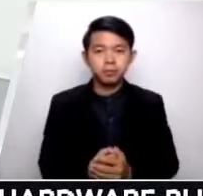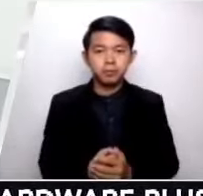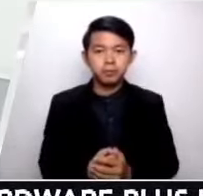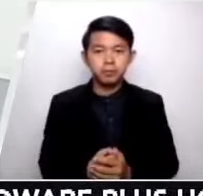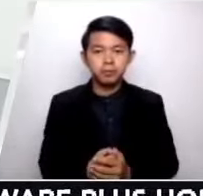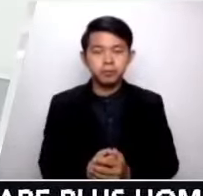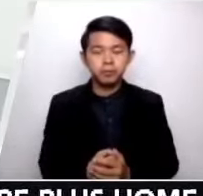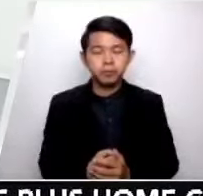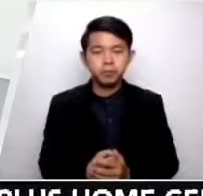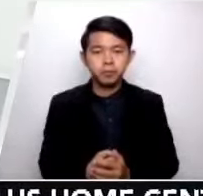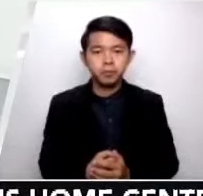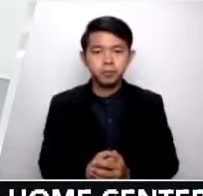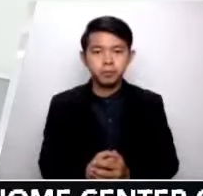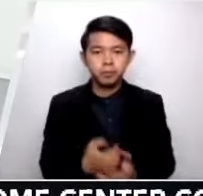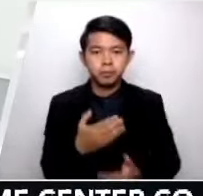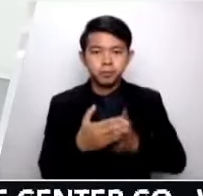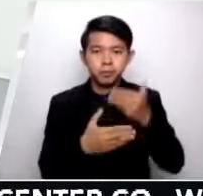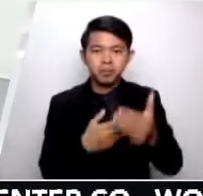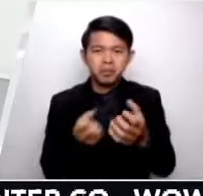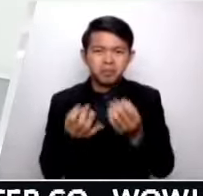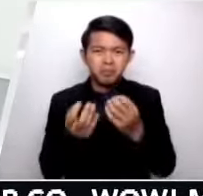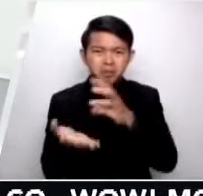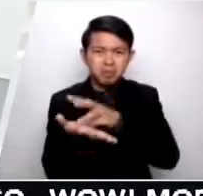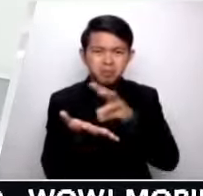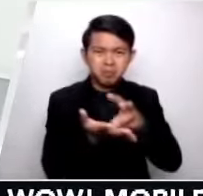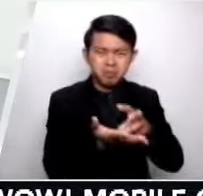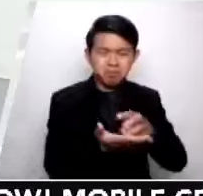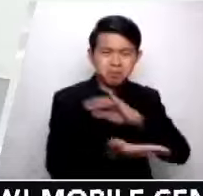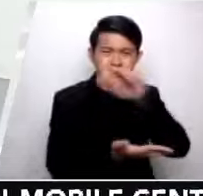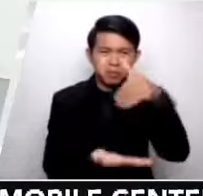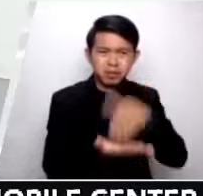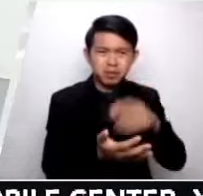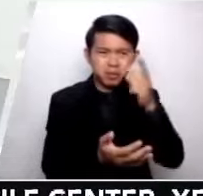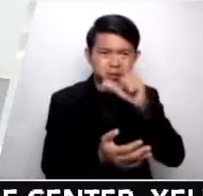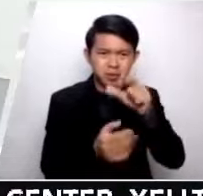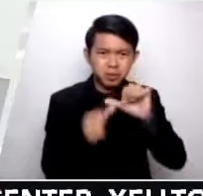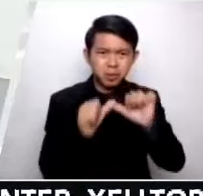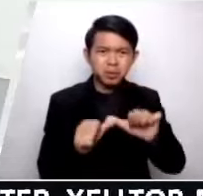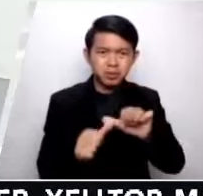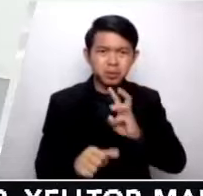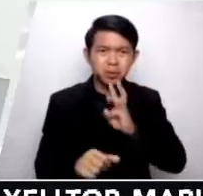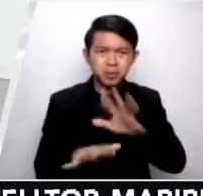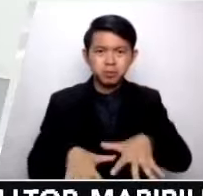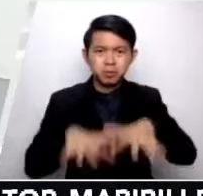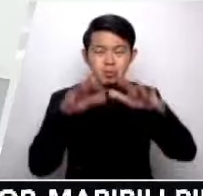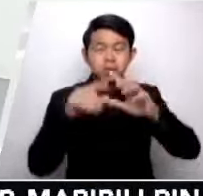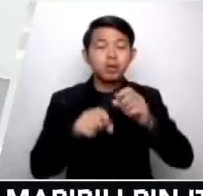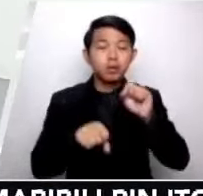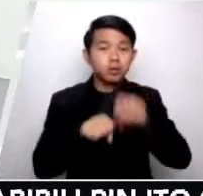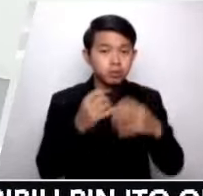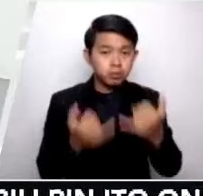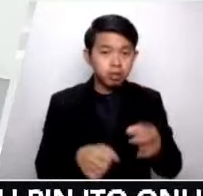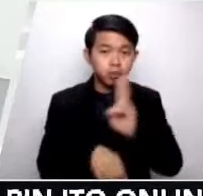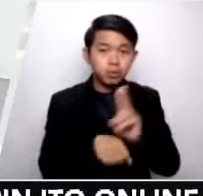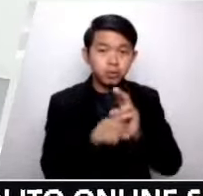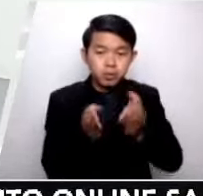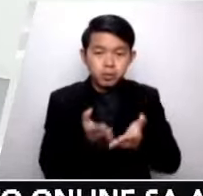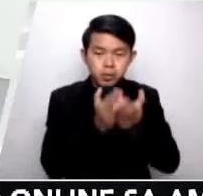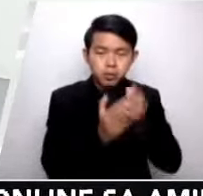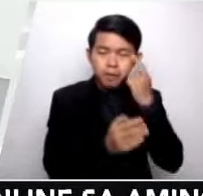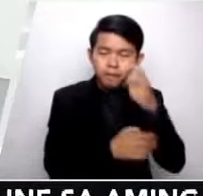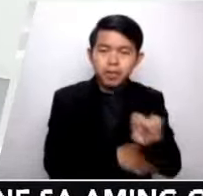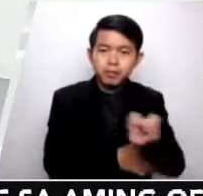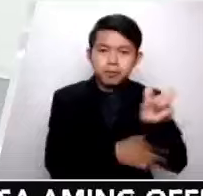Marami pa rin lugar sa Central Luzon ang lubog sa baha kaya bangka na ang ginagamit para makabiyahe. Sa norte, may mga naitalang rock slide